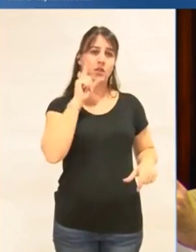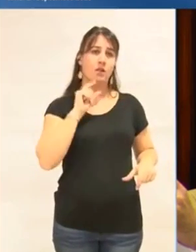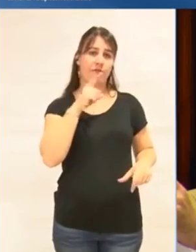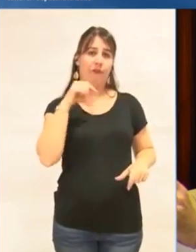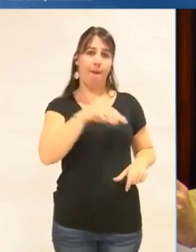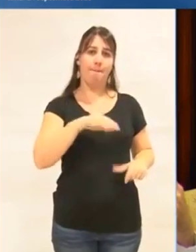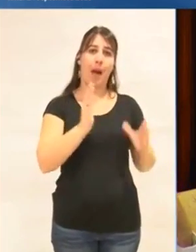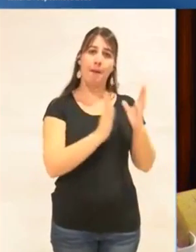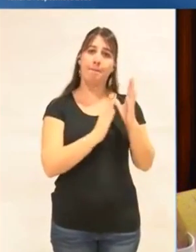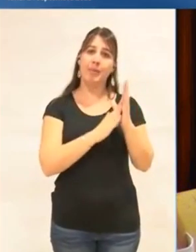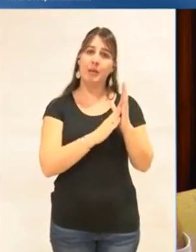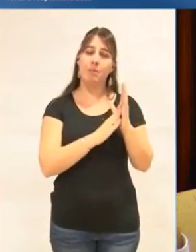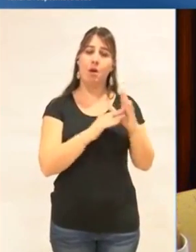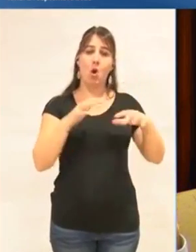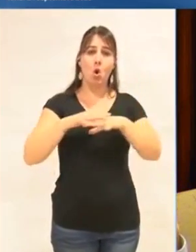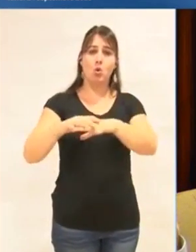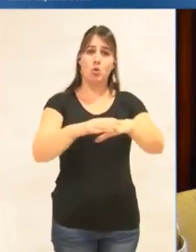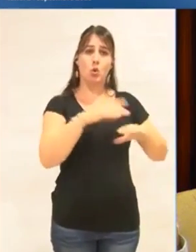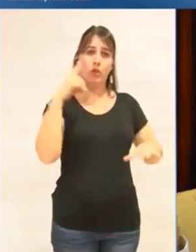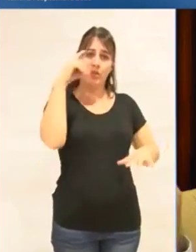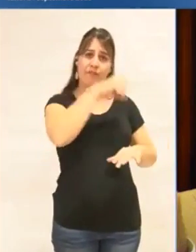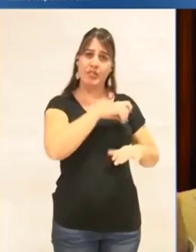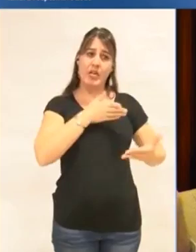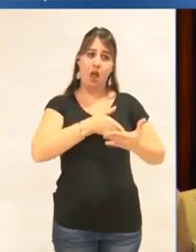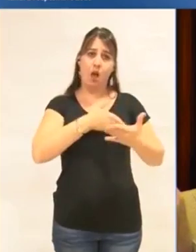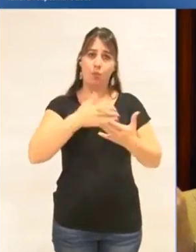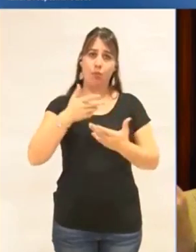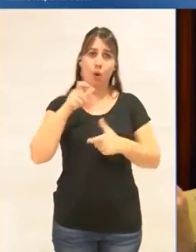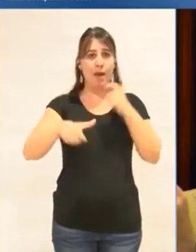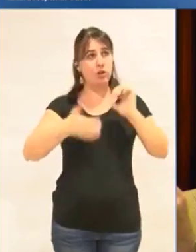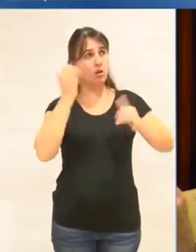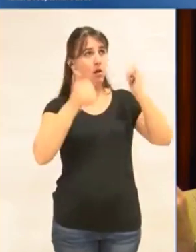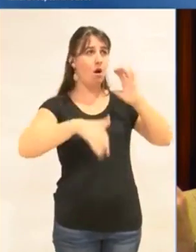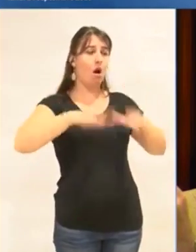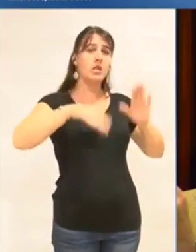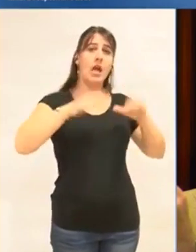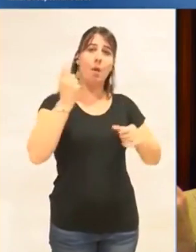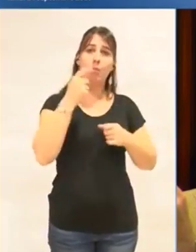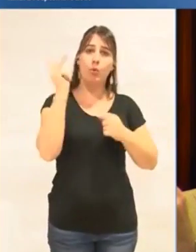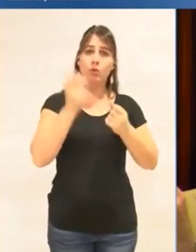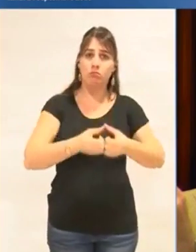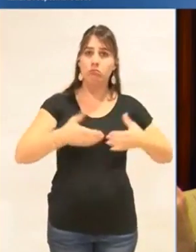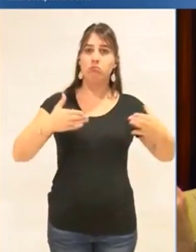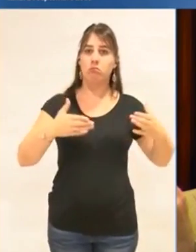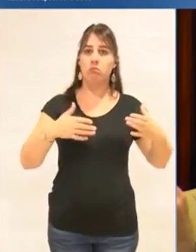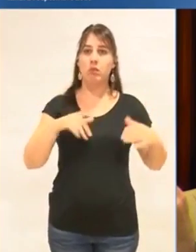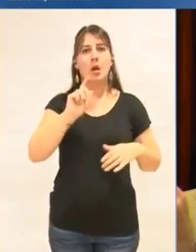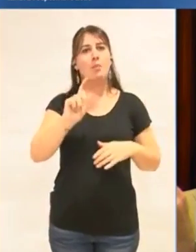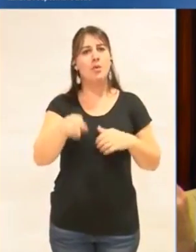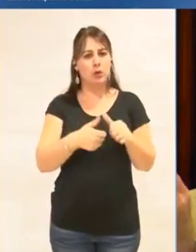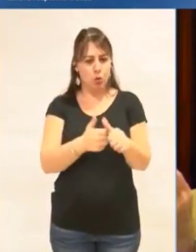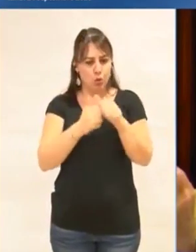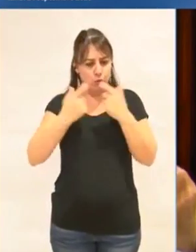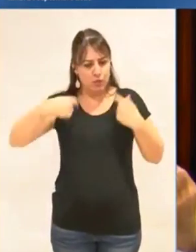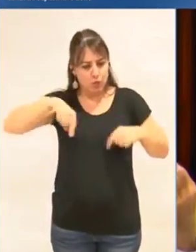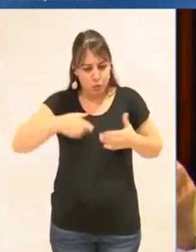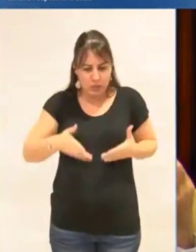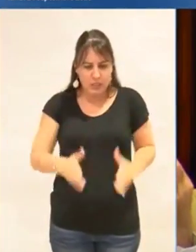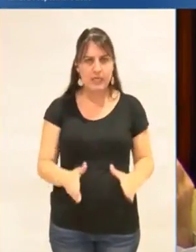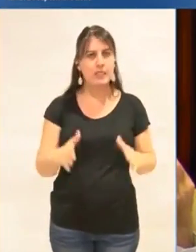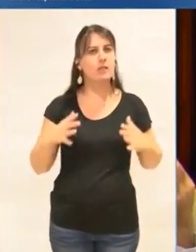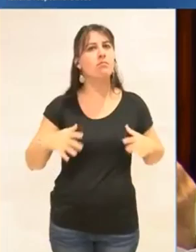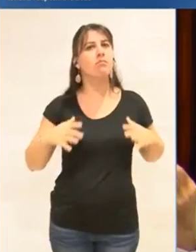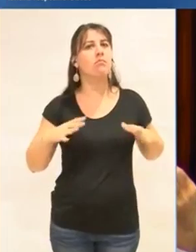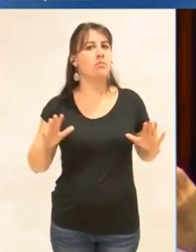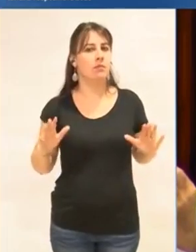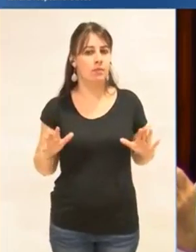la prime zone difficile pour la rendre plus attractive, même si ça ne dépend pas de nous. Le fait de le demander me